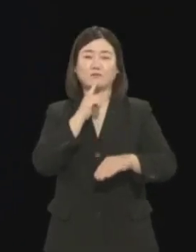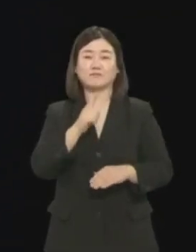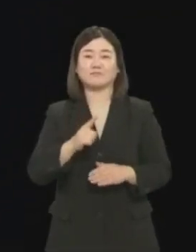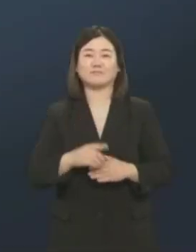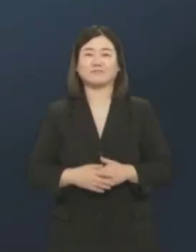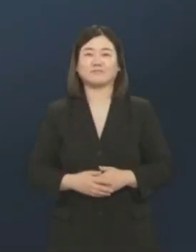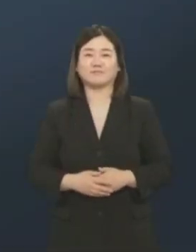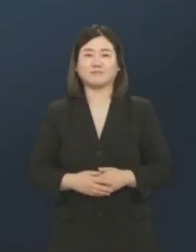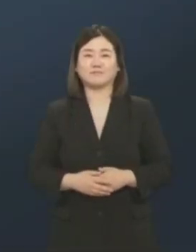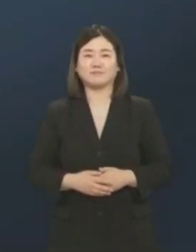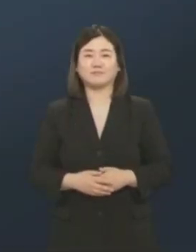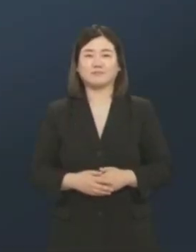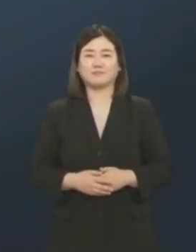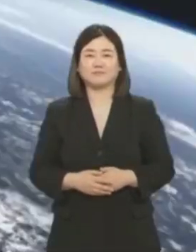이루어지게 됩니다